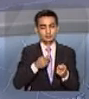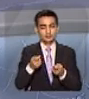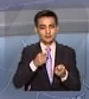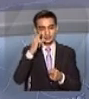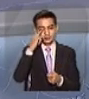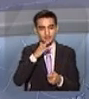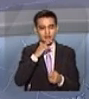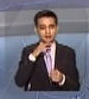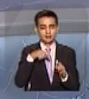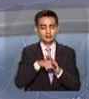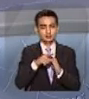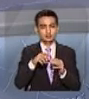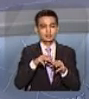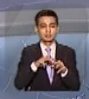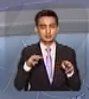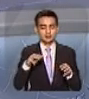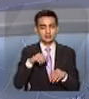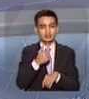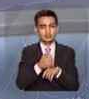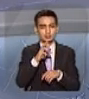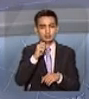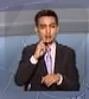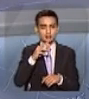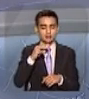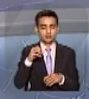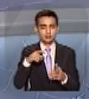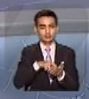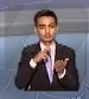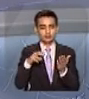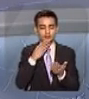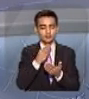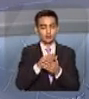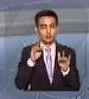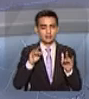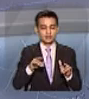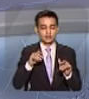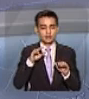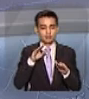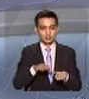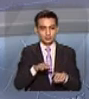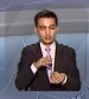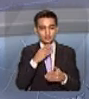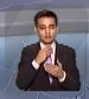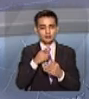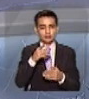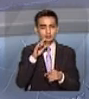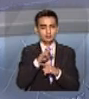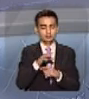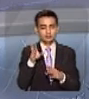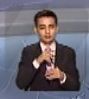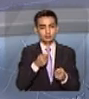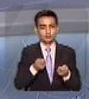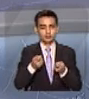Всему кабинету министра во главе с Бахаджаном Сагентаевым придется покинуть свои кресла. Президент дал понять, что правительство